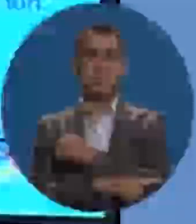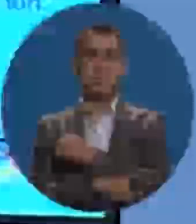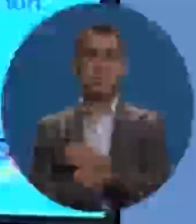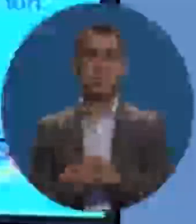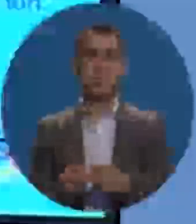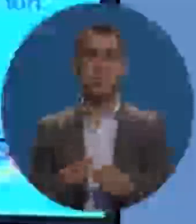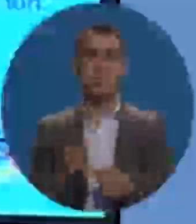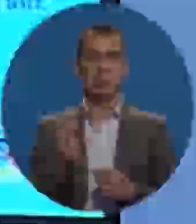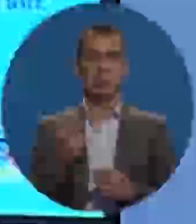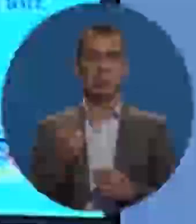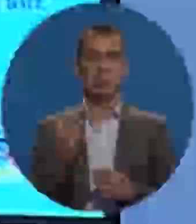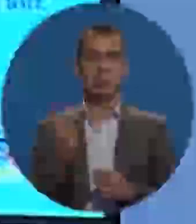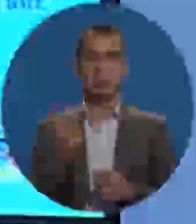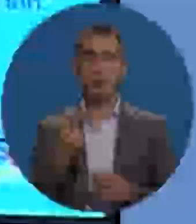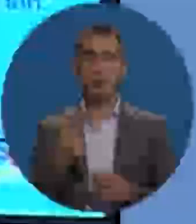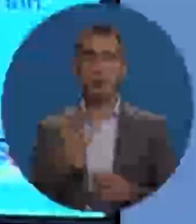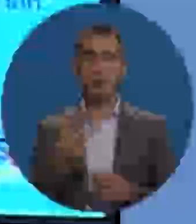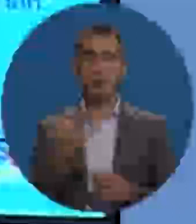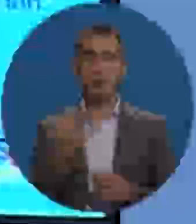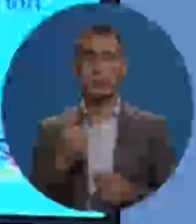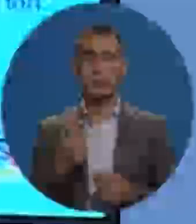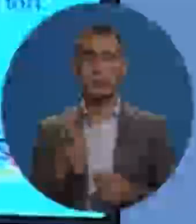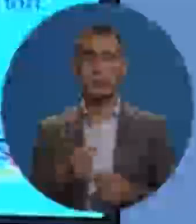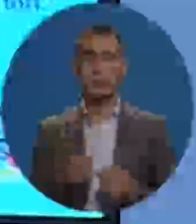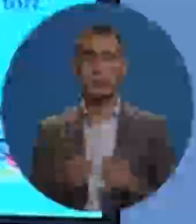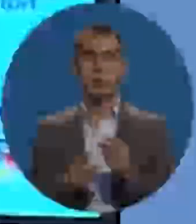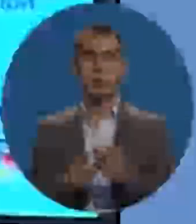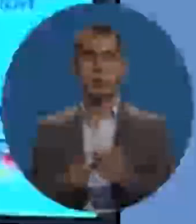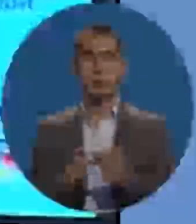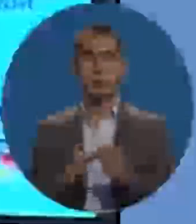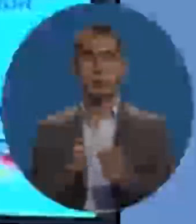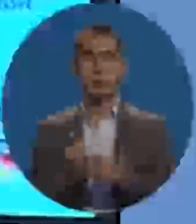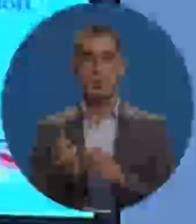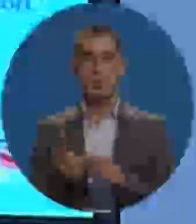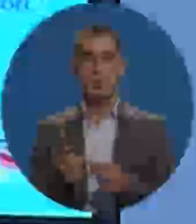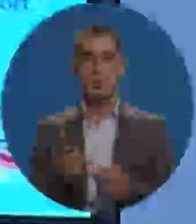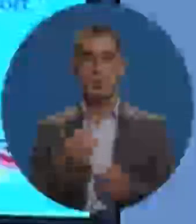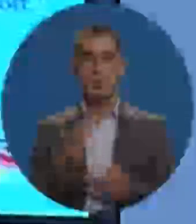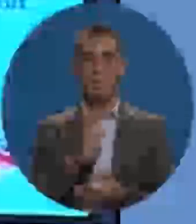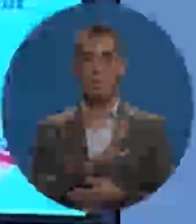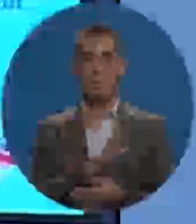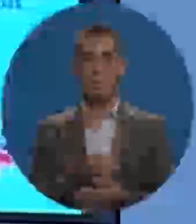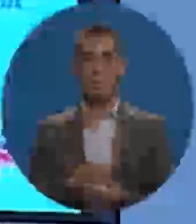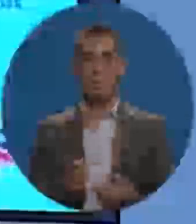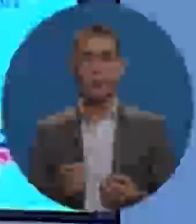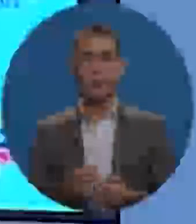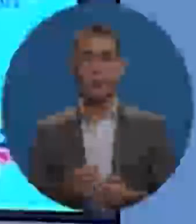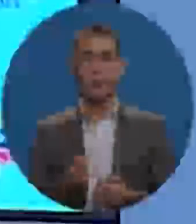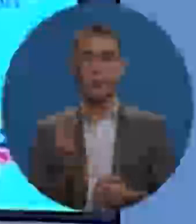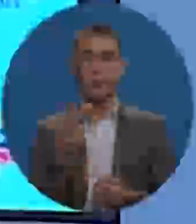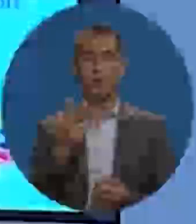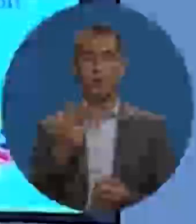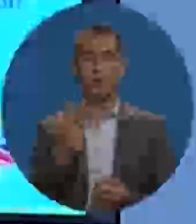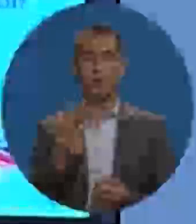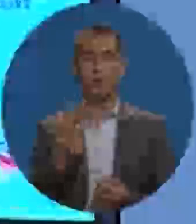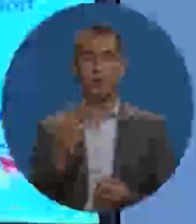3, 2, ямаса 1 сипыры болуы мүмкін. Мысал, 3,